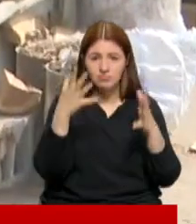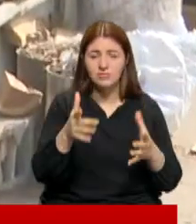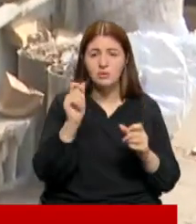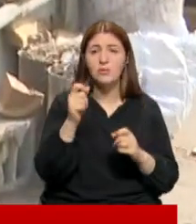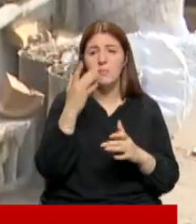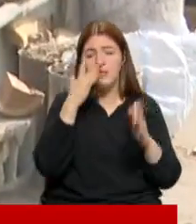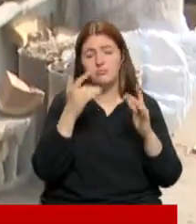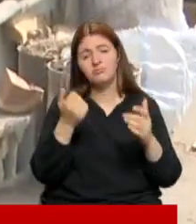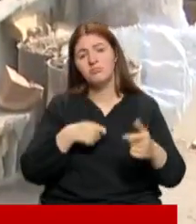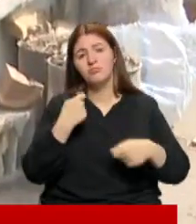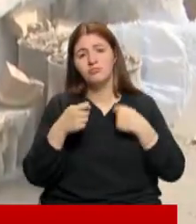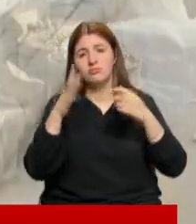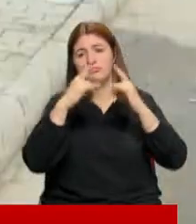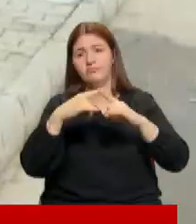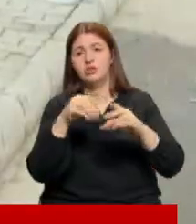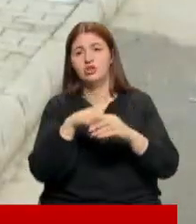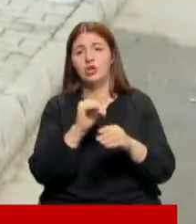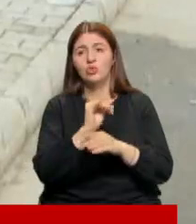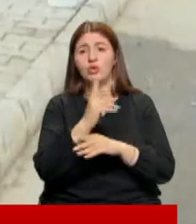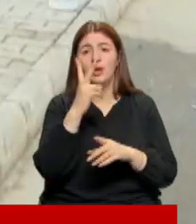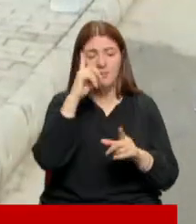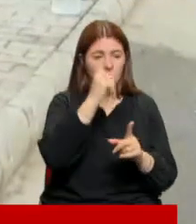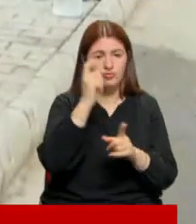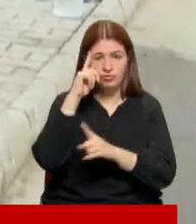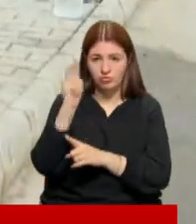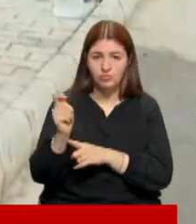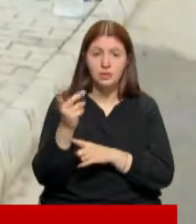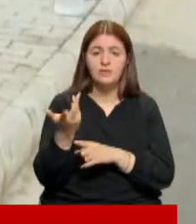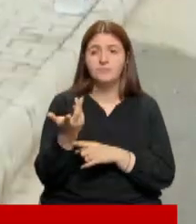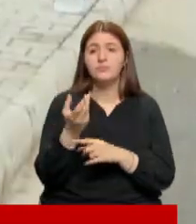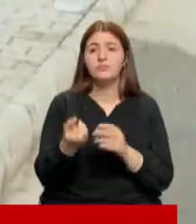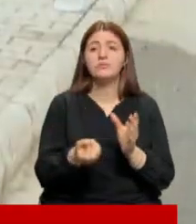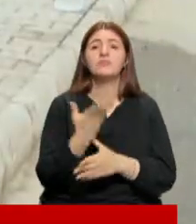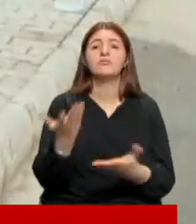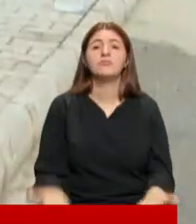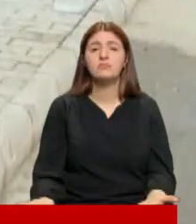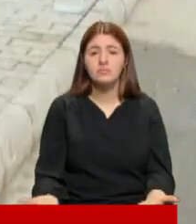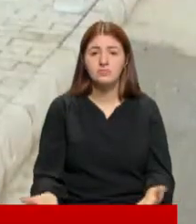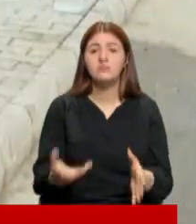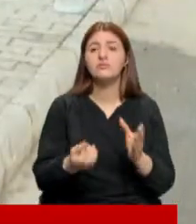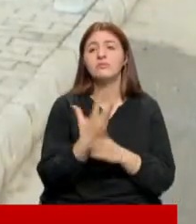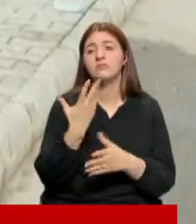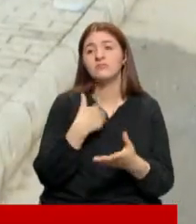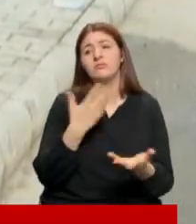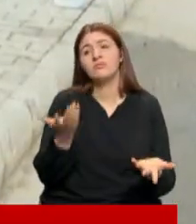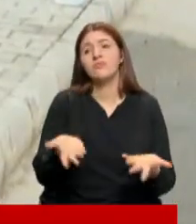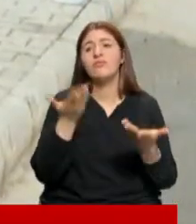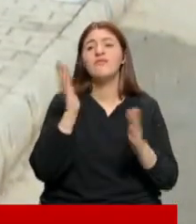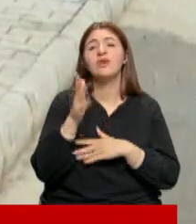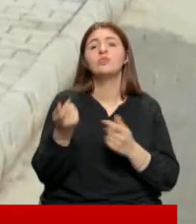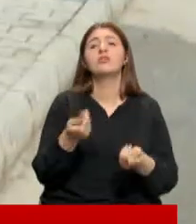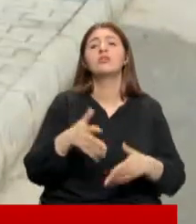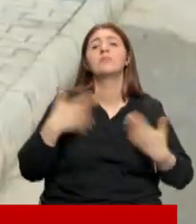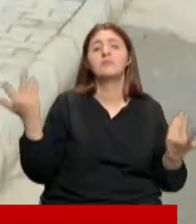bu derme çatma çadırlarda yaşıyor iki yere başvurdum işte yani çıkmadı da çıkmayınca da ben de fazla uğraşmak